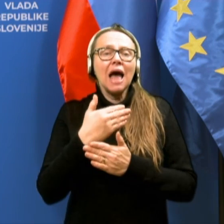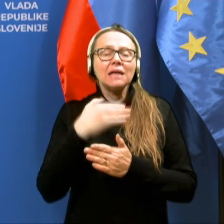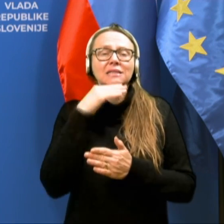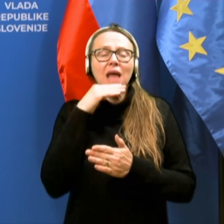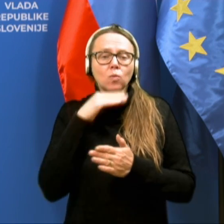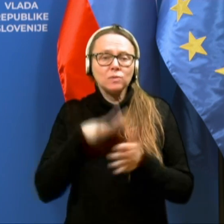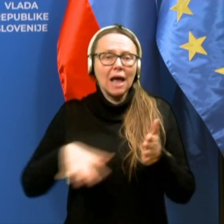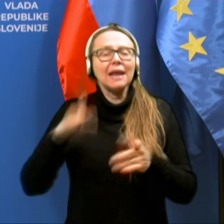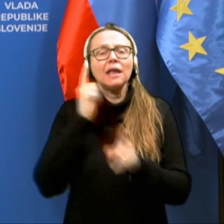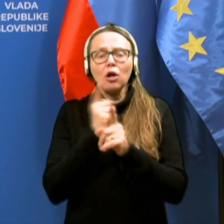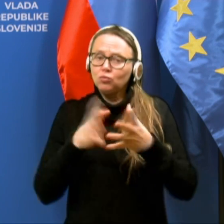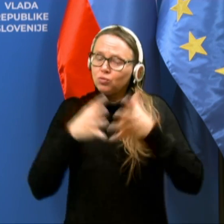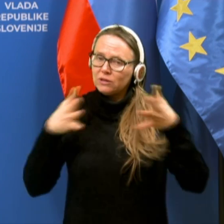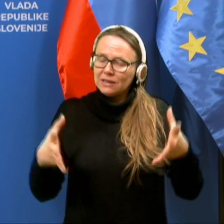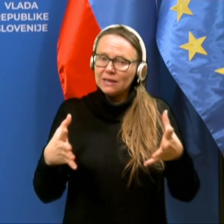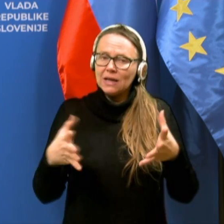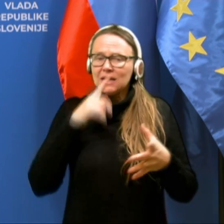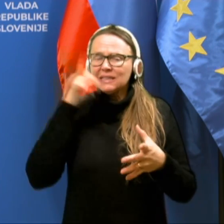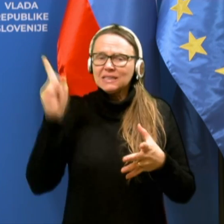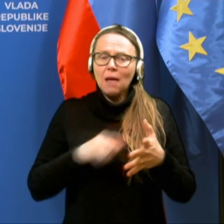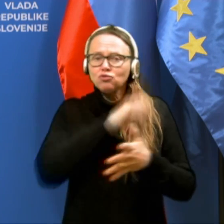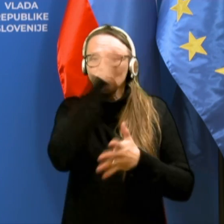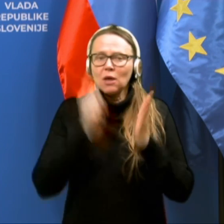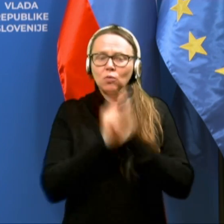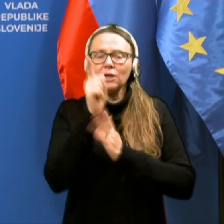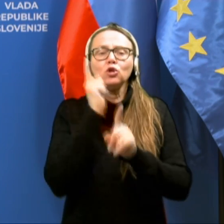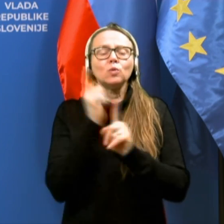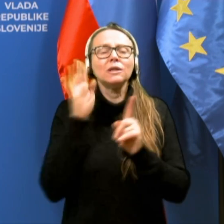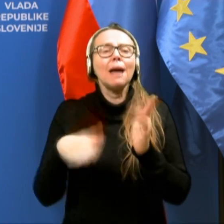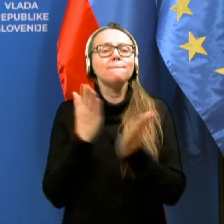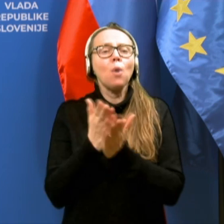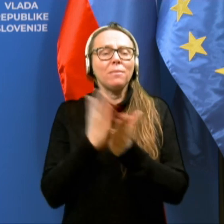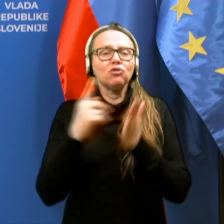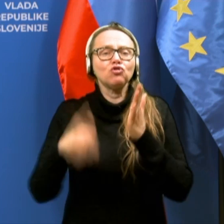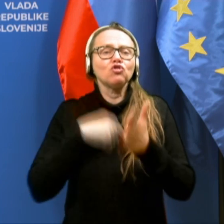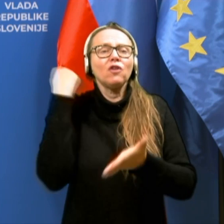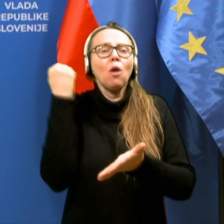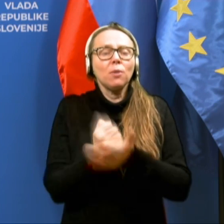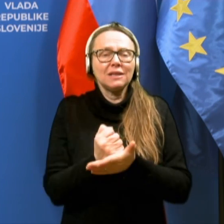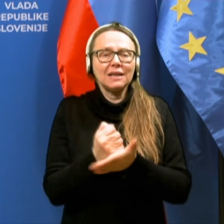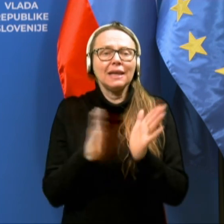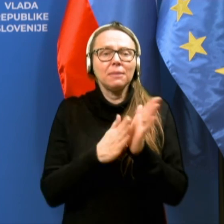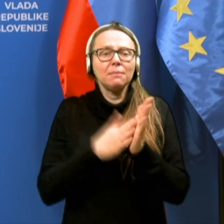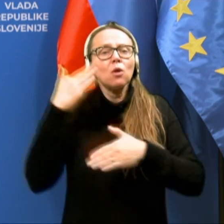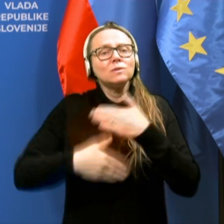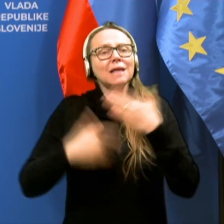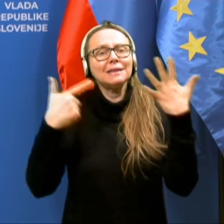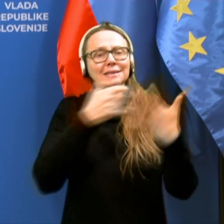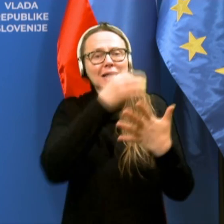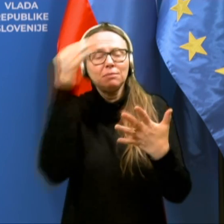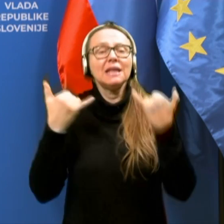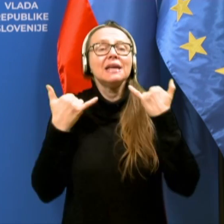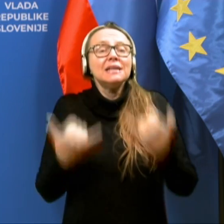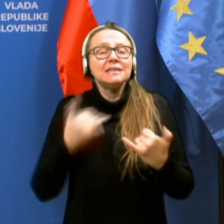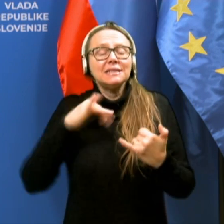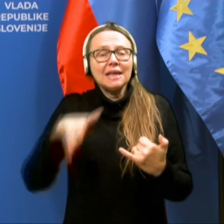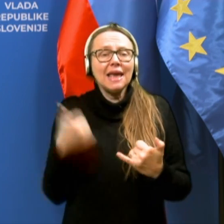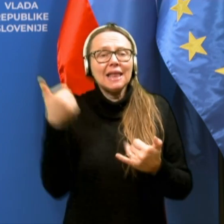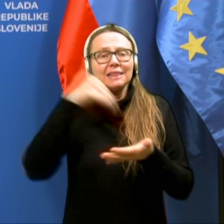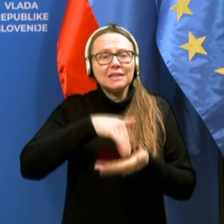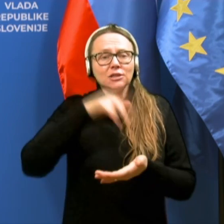dnevni rezultati so vplivali tudi na povprečno število potrjenih primerov v zadnjih 7 dneh. To trenutno znaša